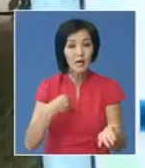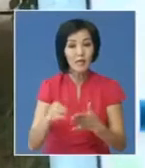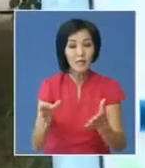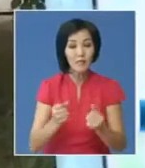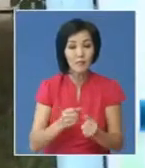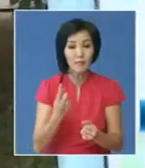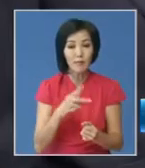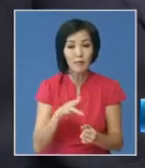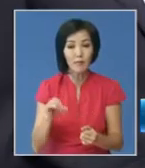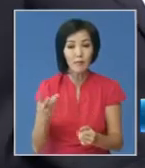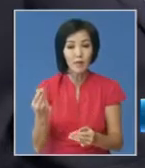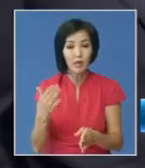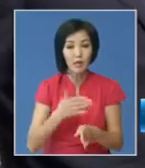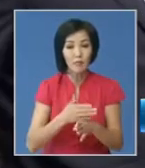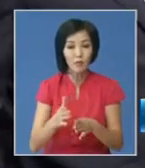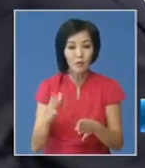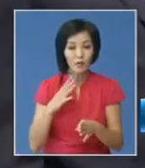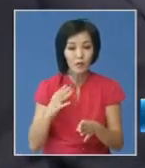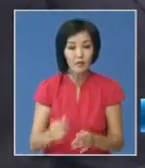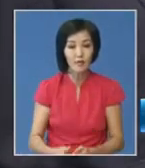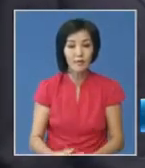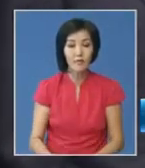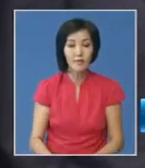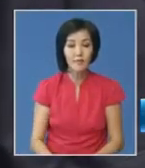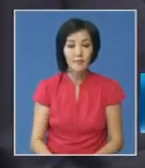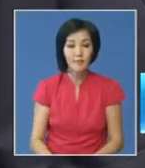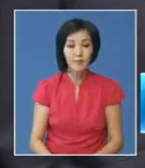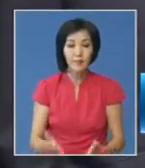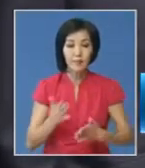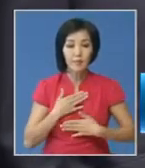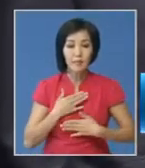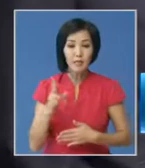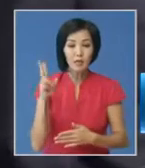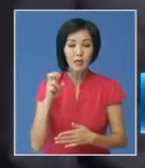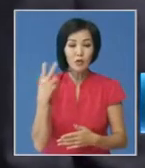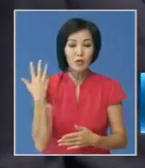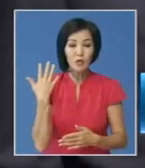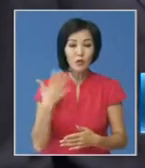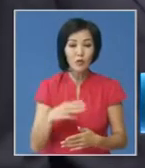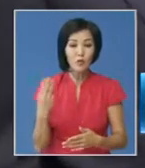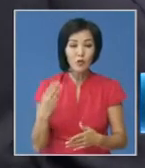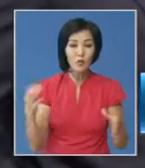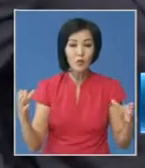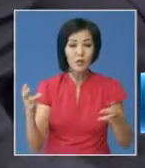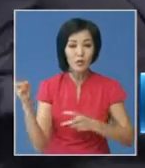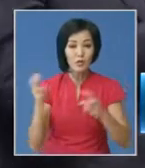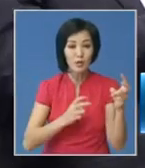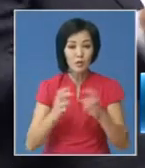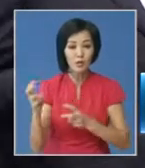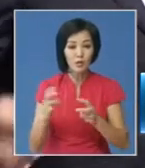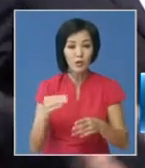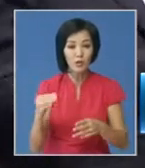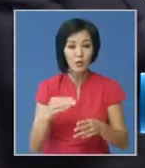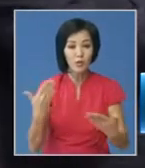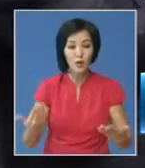теңге бөлінген. Примерно экономика. Біздің 250 шаруа қожалығымызбен зауыт және Жетісу